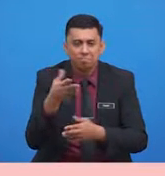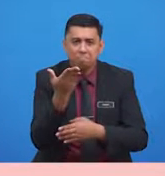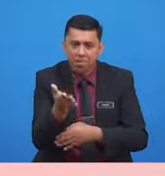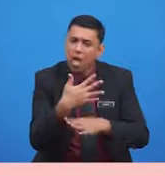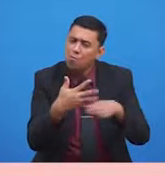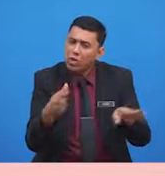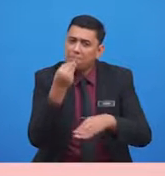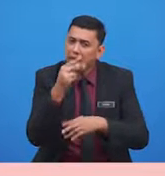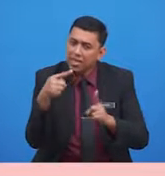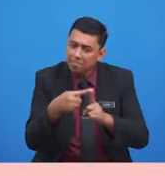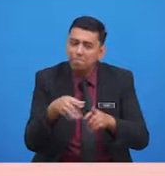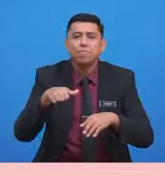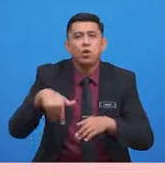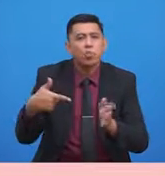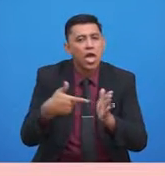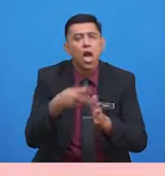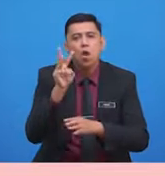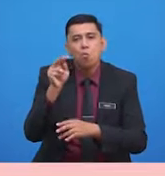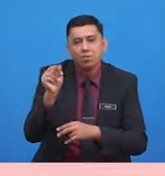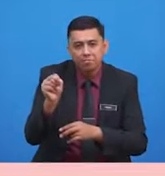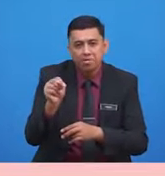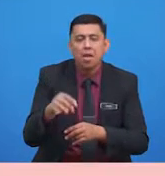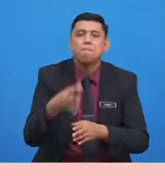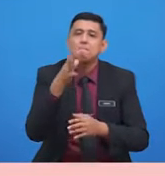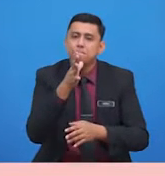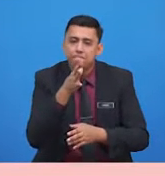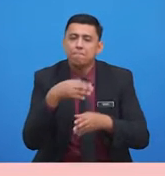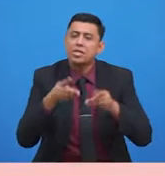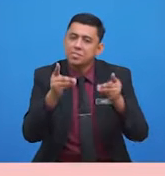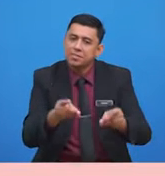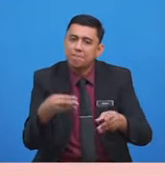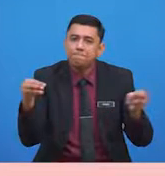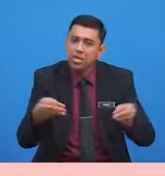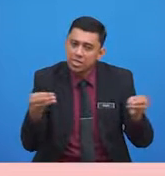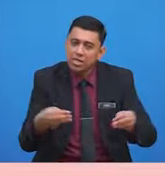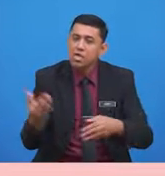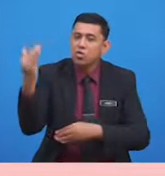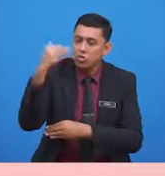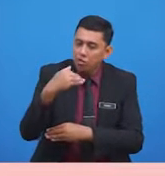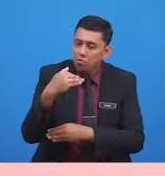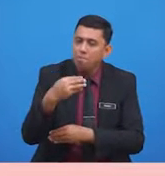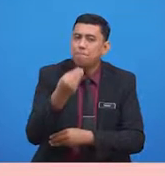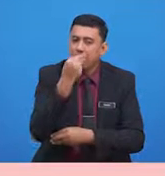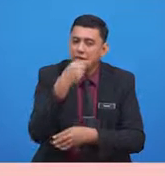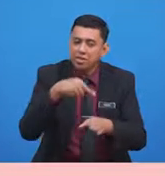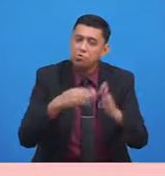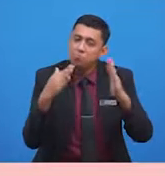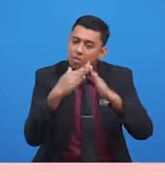makan ke? Belum lagi, Wan. Mak saya tengah masak. Jom, makan di rumah saya hari